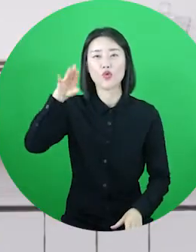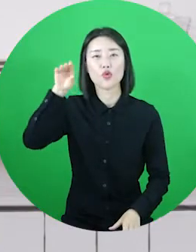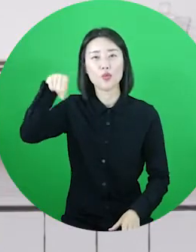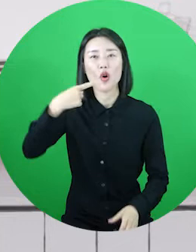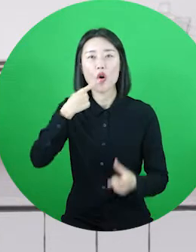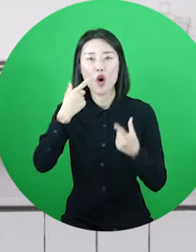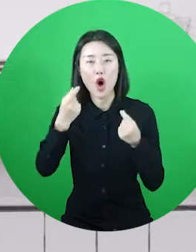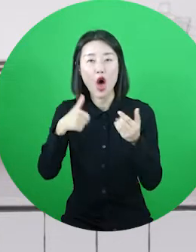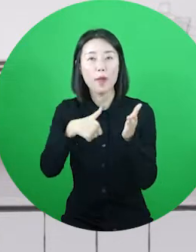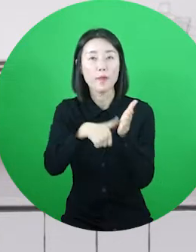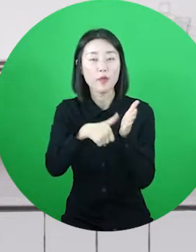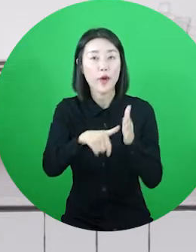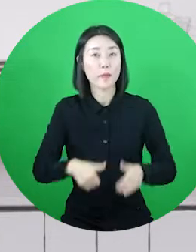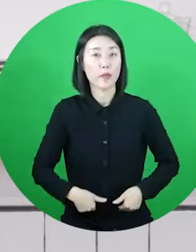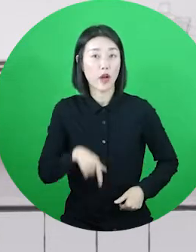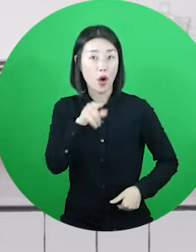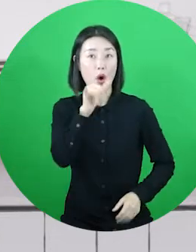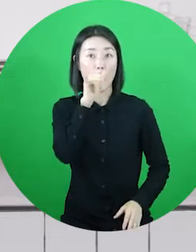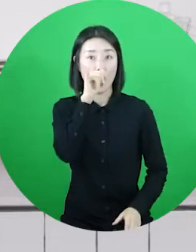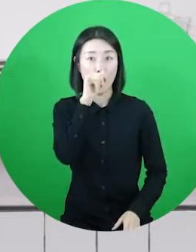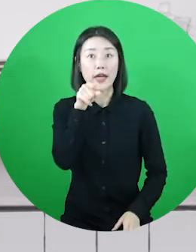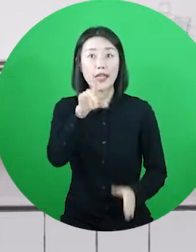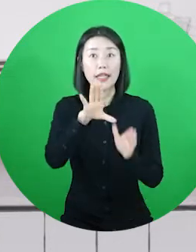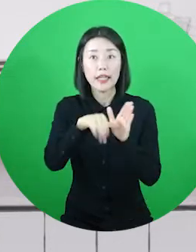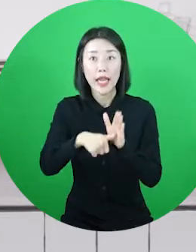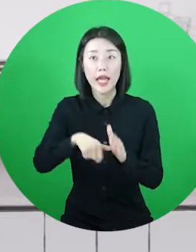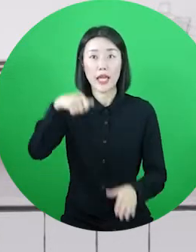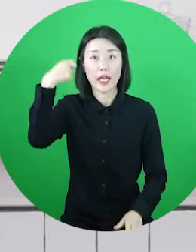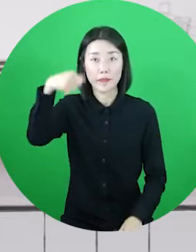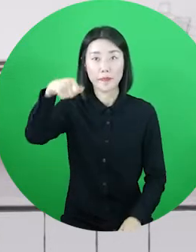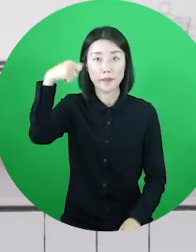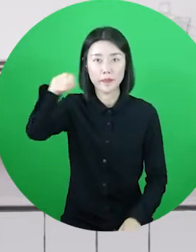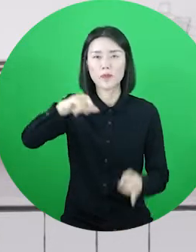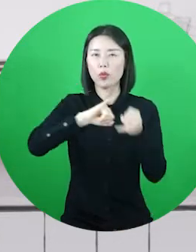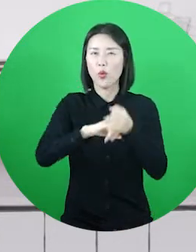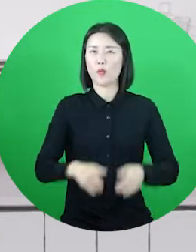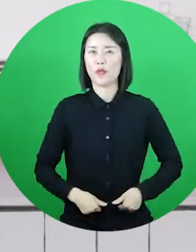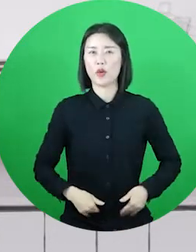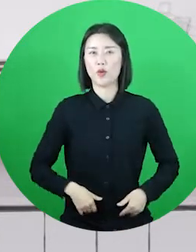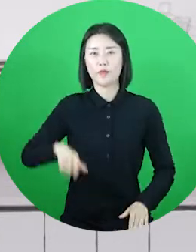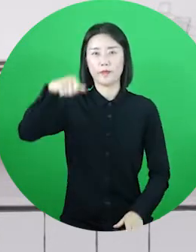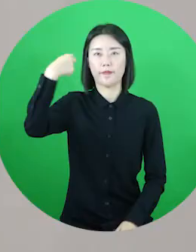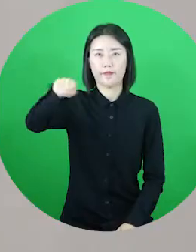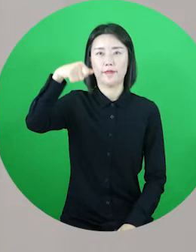자르기 전에 윗부분을 잡고 좌우로 흔들어 주세요.